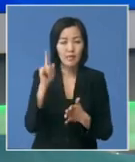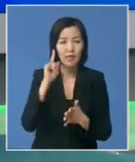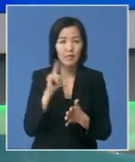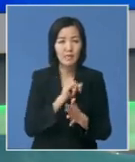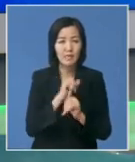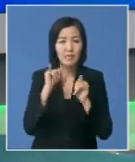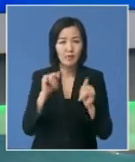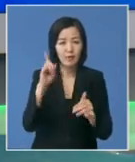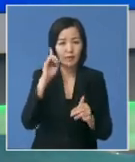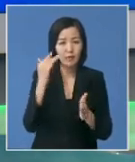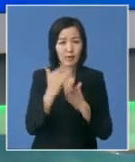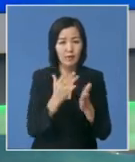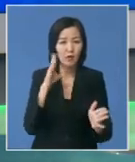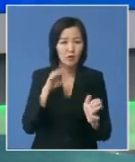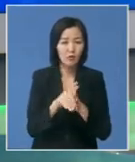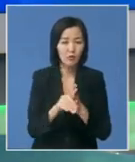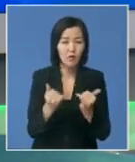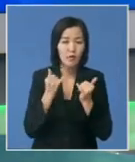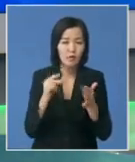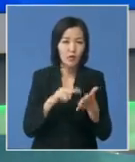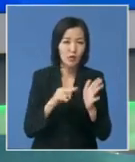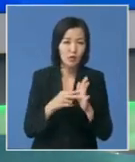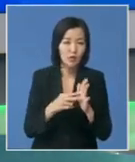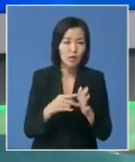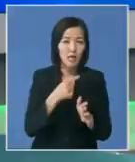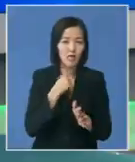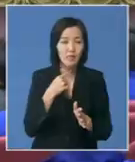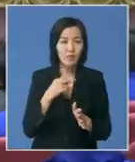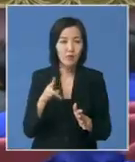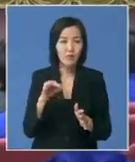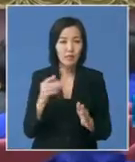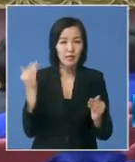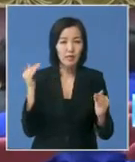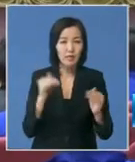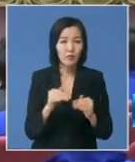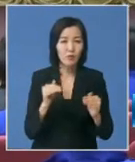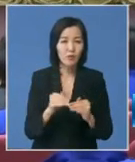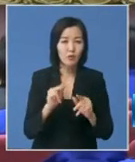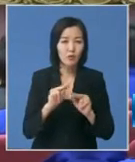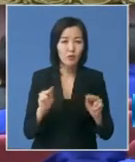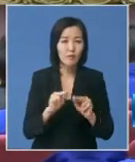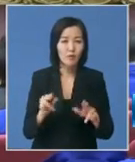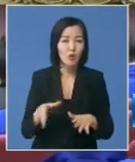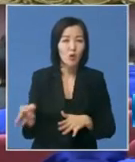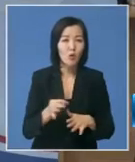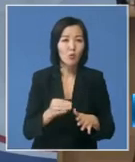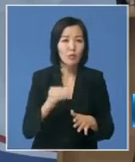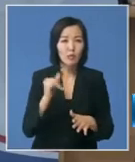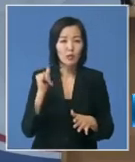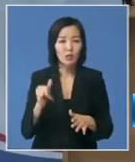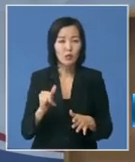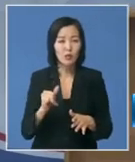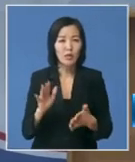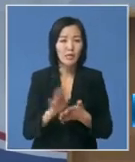елдердің қатарына қосылуға арналған жоспары. Осы ретте Талдықорғандағы политехникалық колледж мұғалімдері облыстық Жетісу газетінің бас